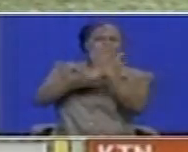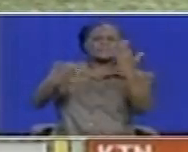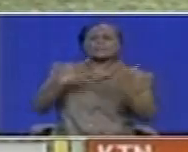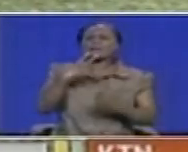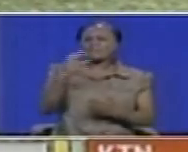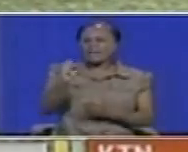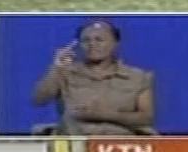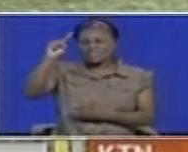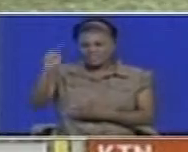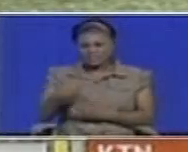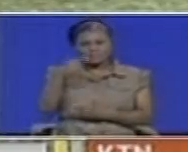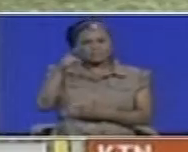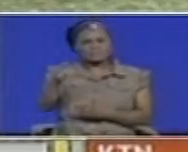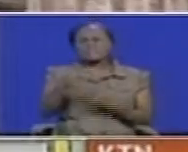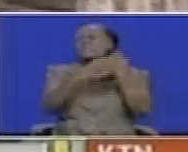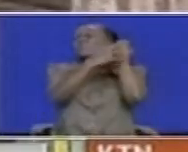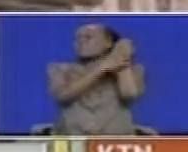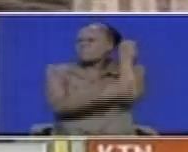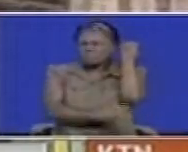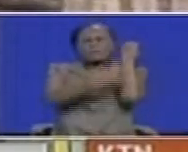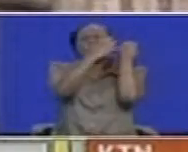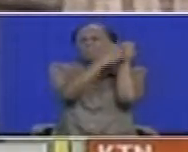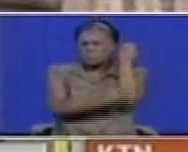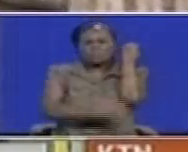Kiprono, akiwa amebakia hohe hahe.